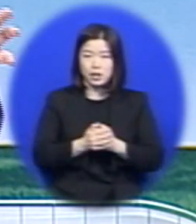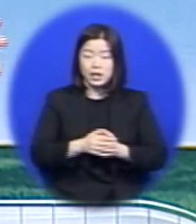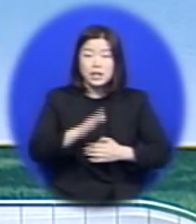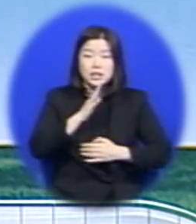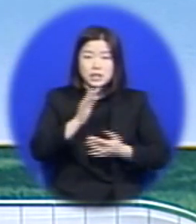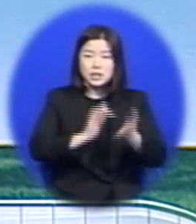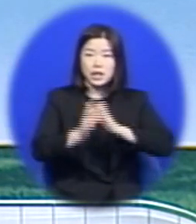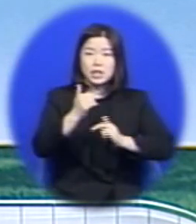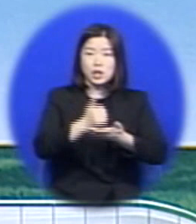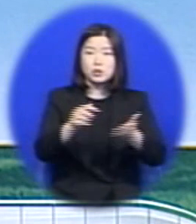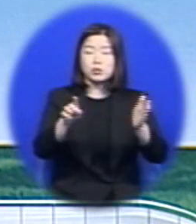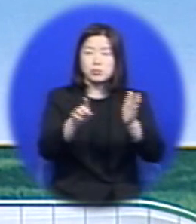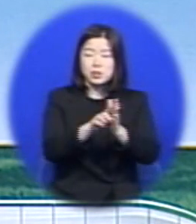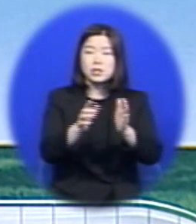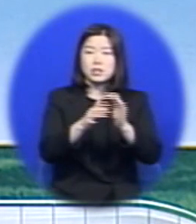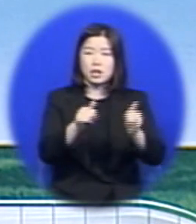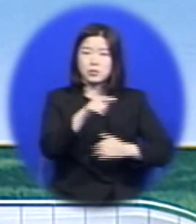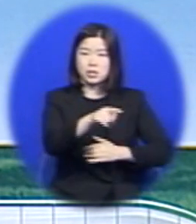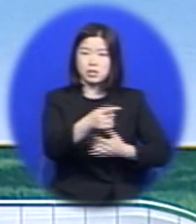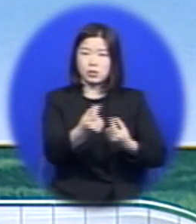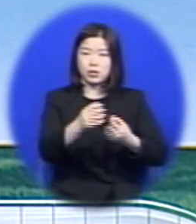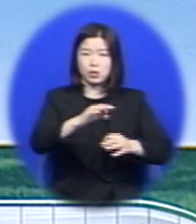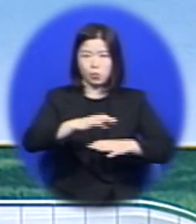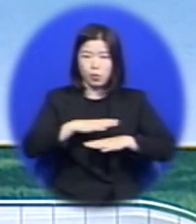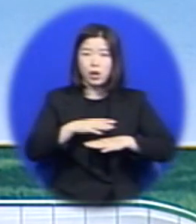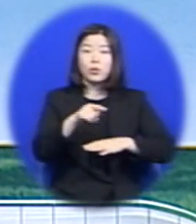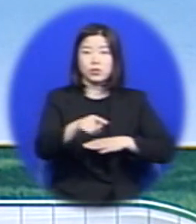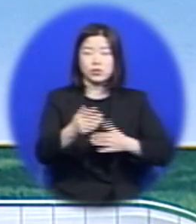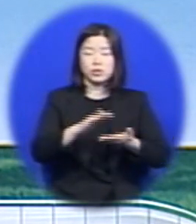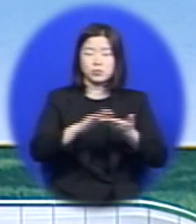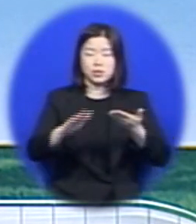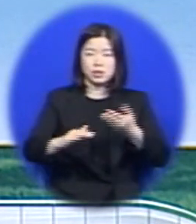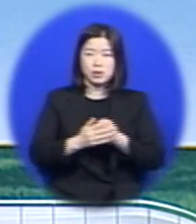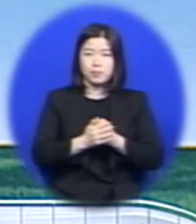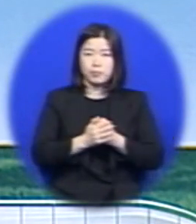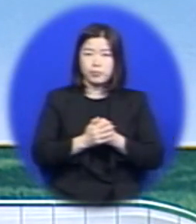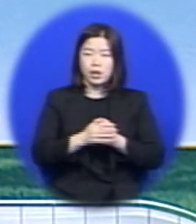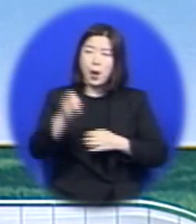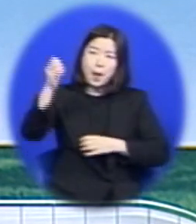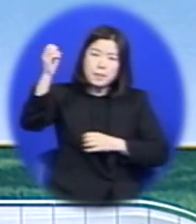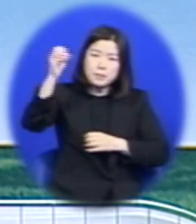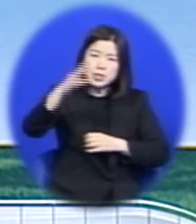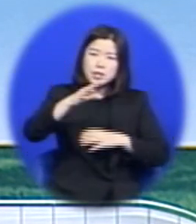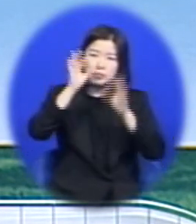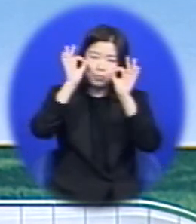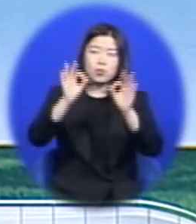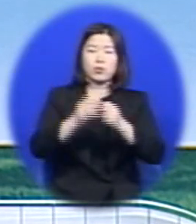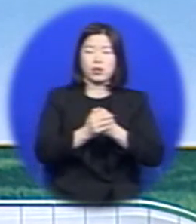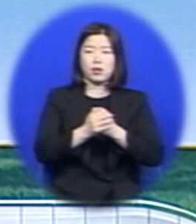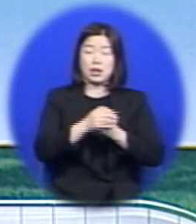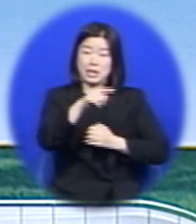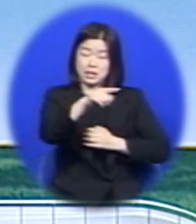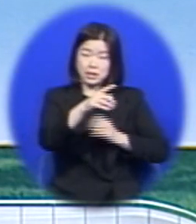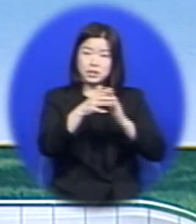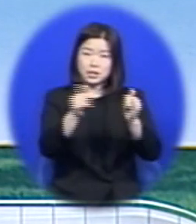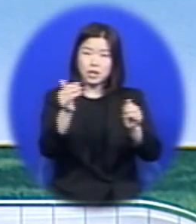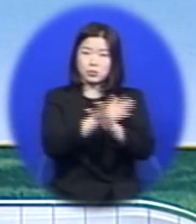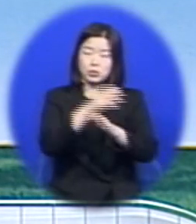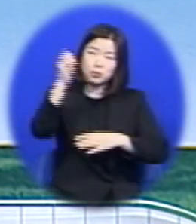진짜 예수 믿는 사람이라는 게 이렇게 놀라운 것입니다. 그러니까 빛을 본 거죠. 그 사람에게서 빛을 본